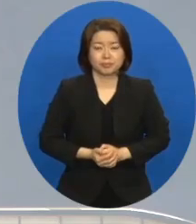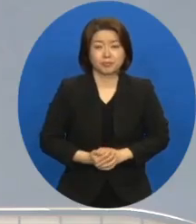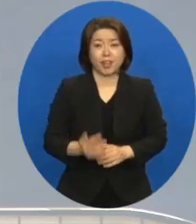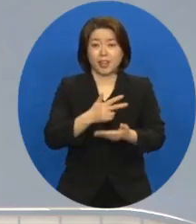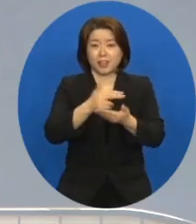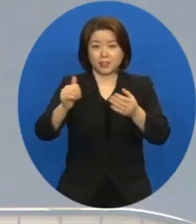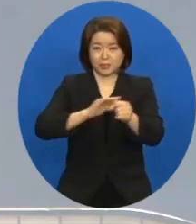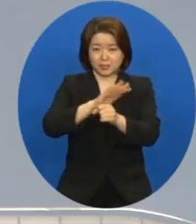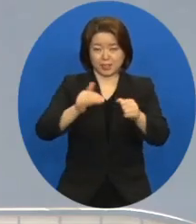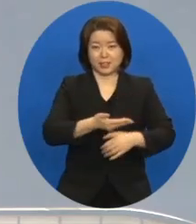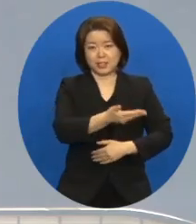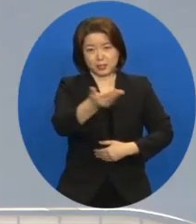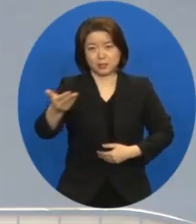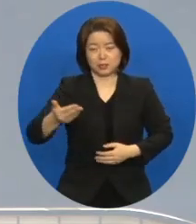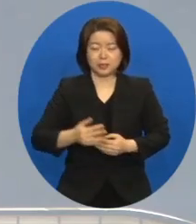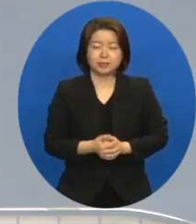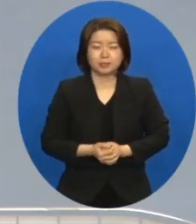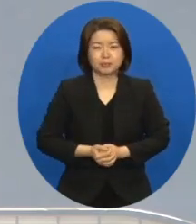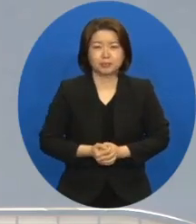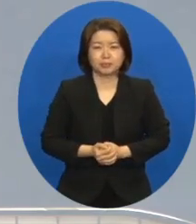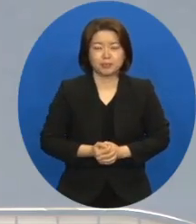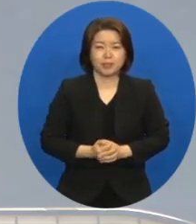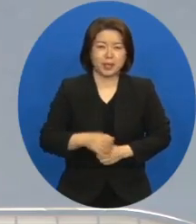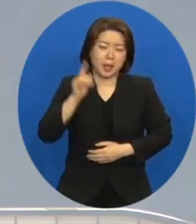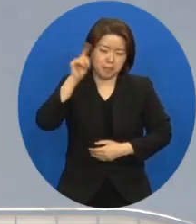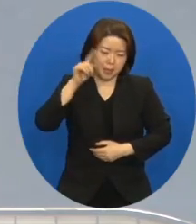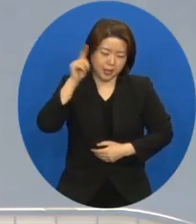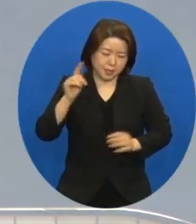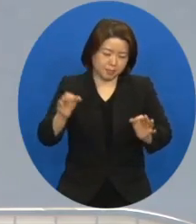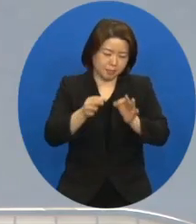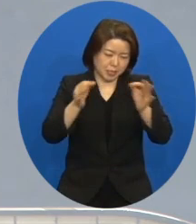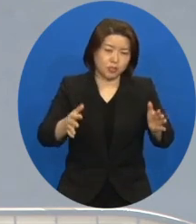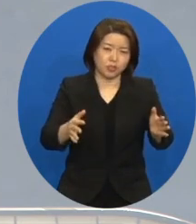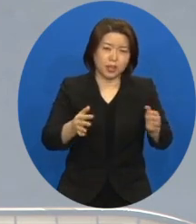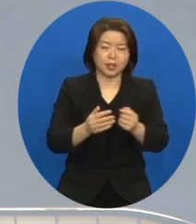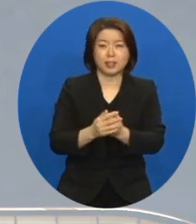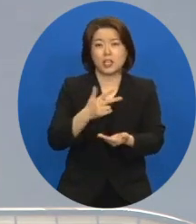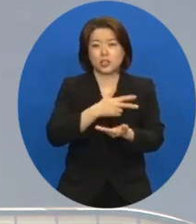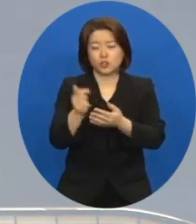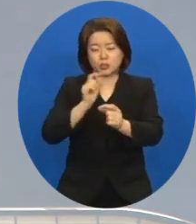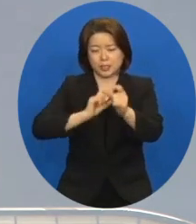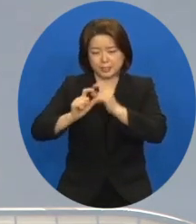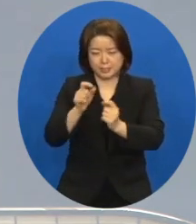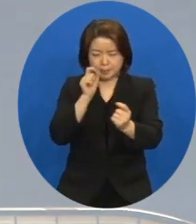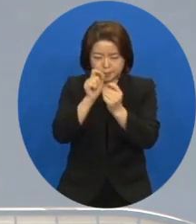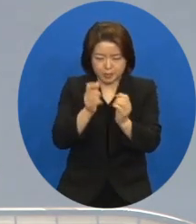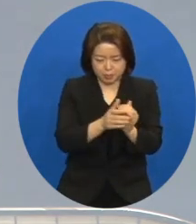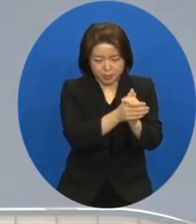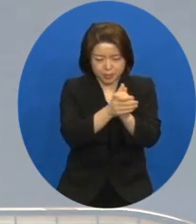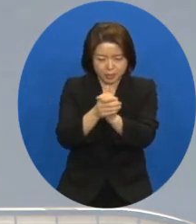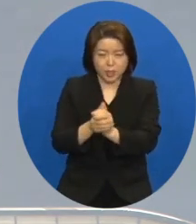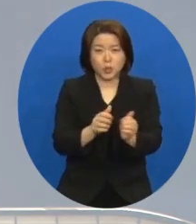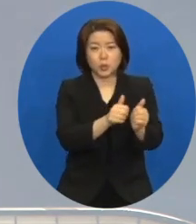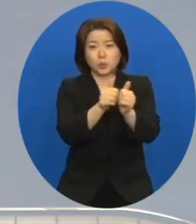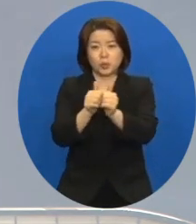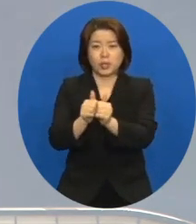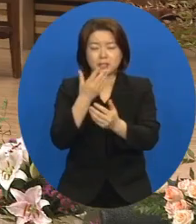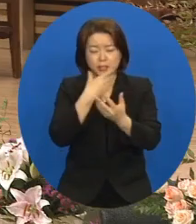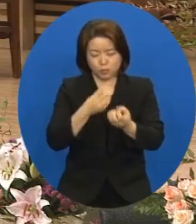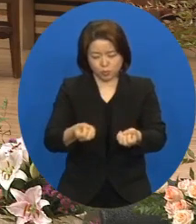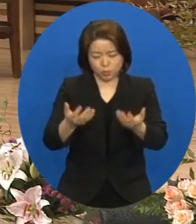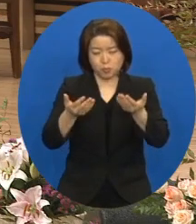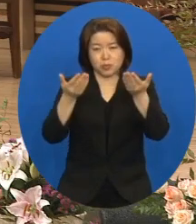주님을 사랑하시는 여러분, 매일 매 순간 주님과 더 친밀히 동행하시기를